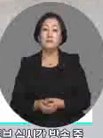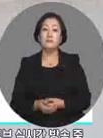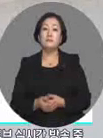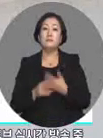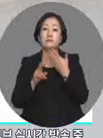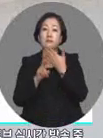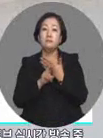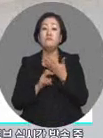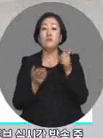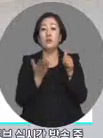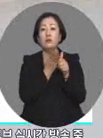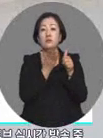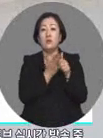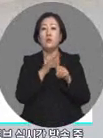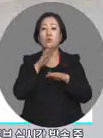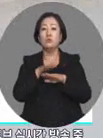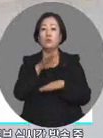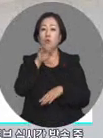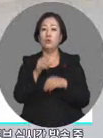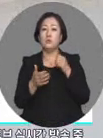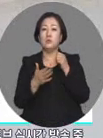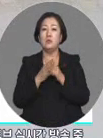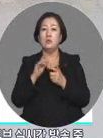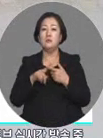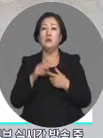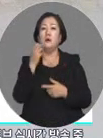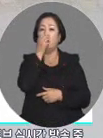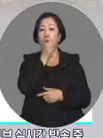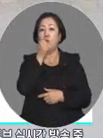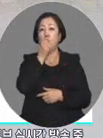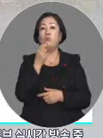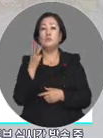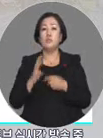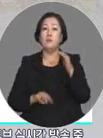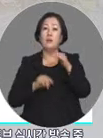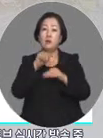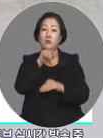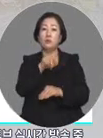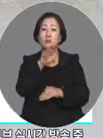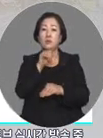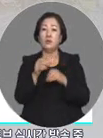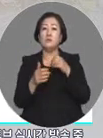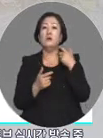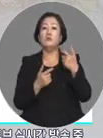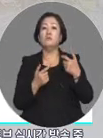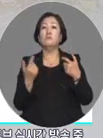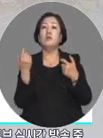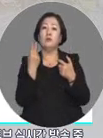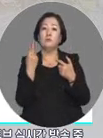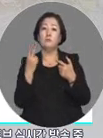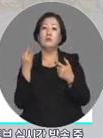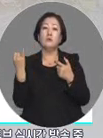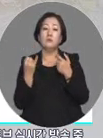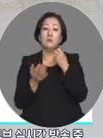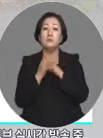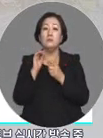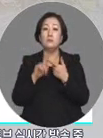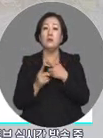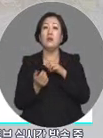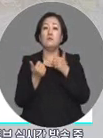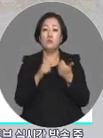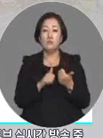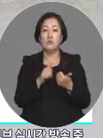불법 사육 농장에서 기르던 반달곰 3마리가 우리를 탈출해 60대 농장주 2명이 숨지는